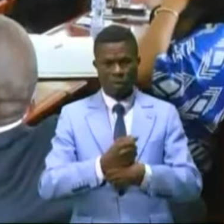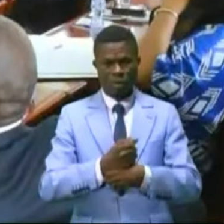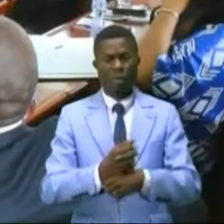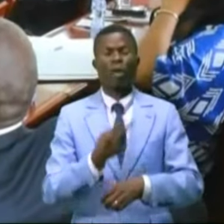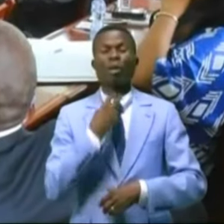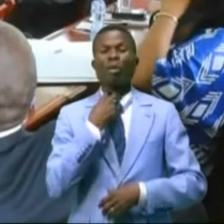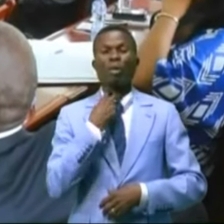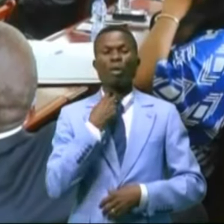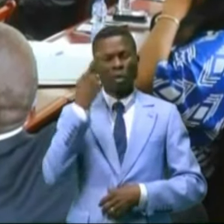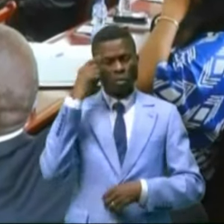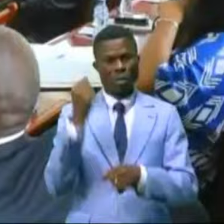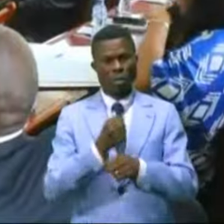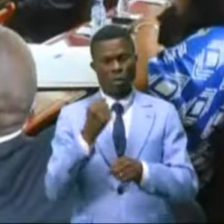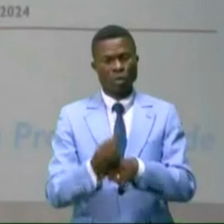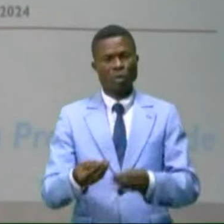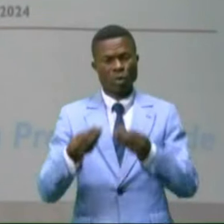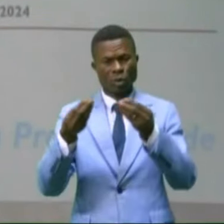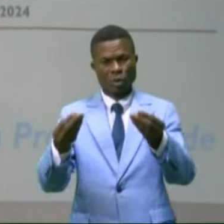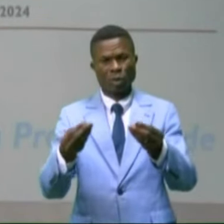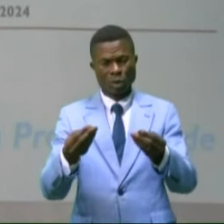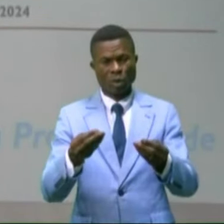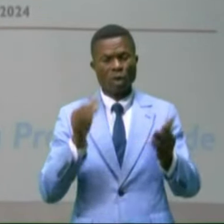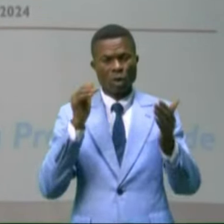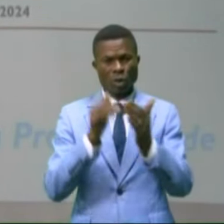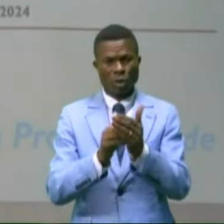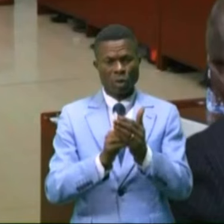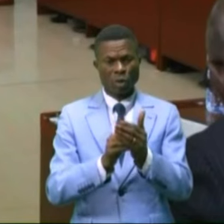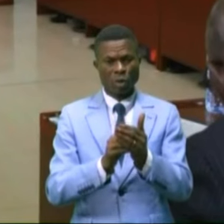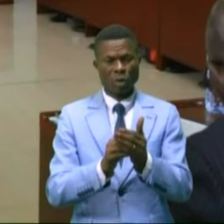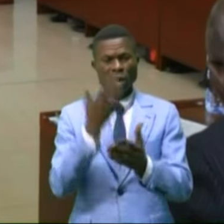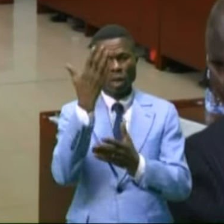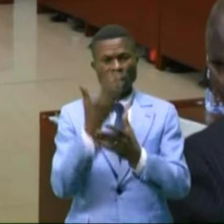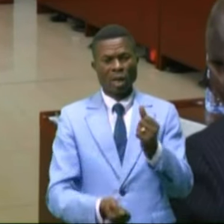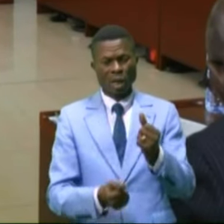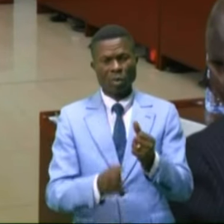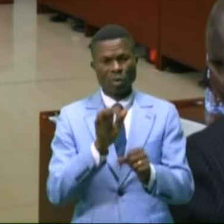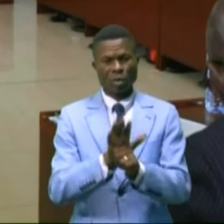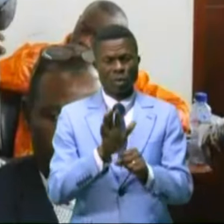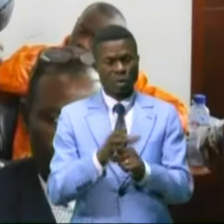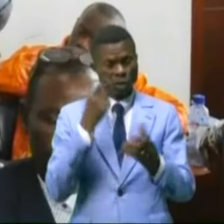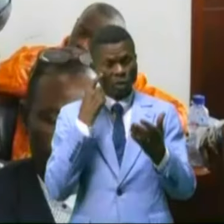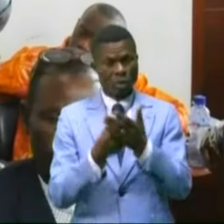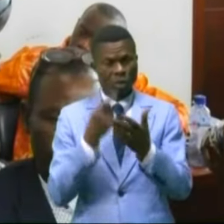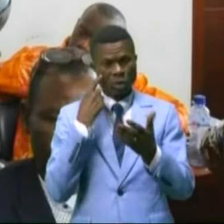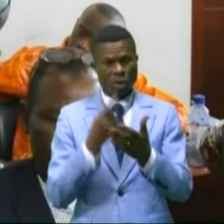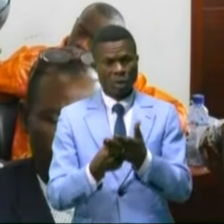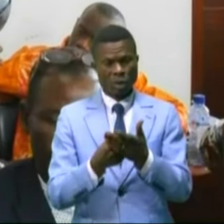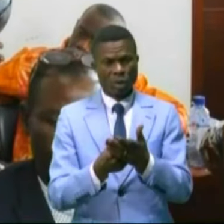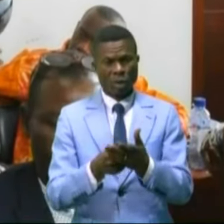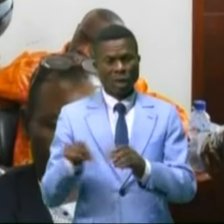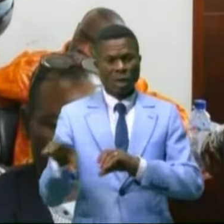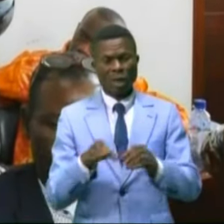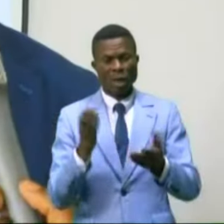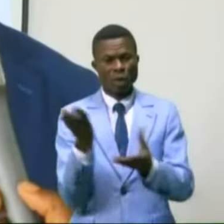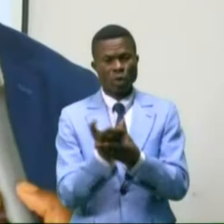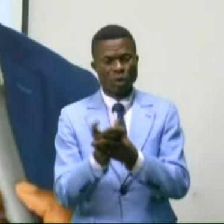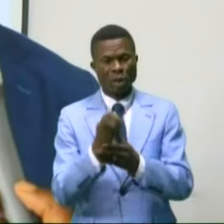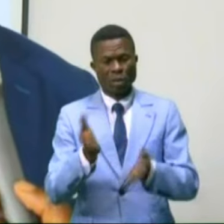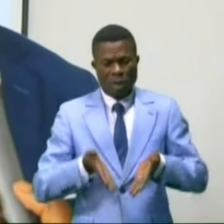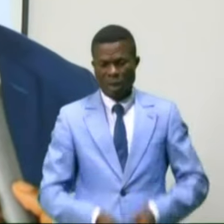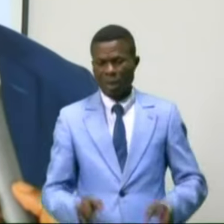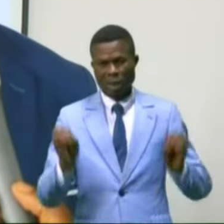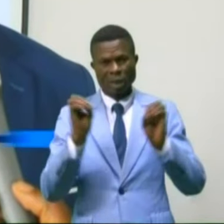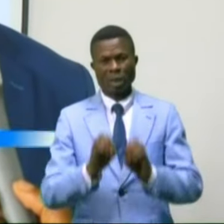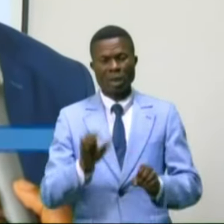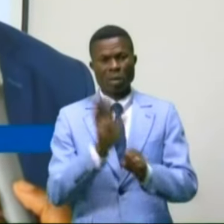obstacle pour les services à offrir au regard d' manqu criant constatés des actes de naissance la plupart